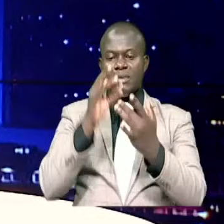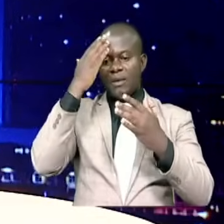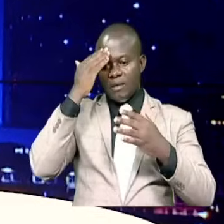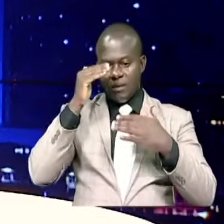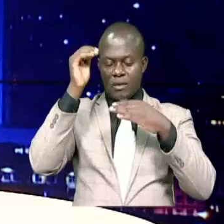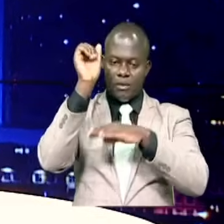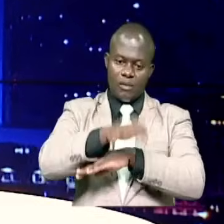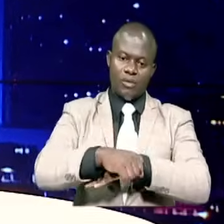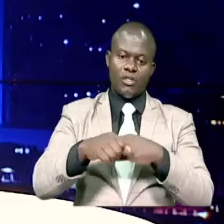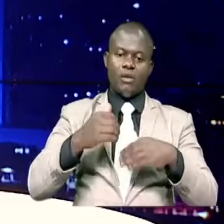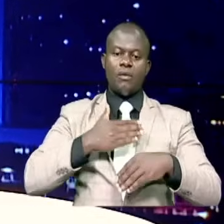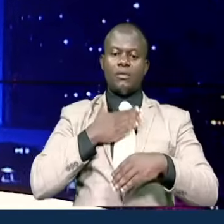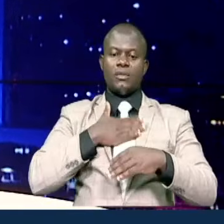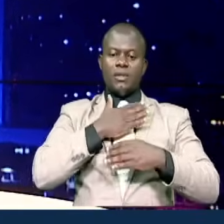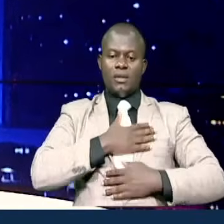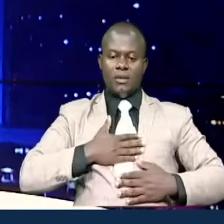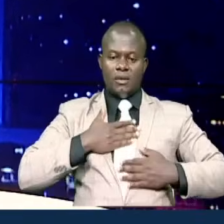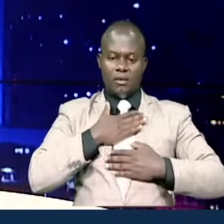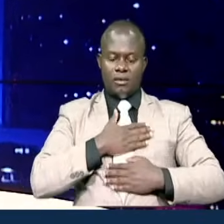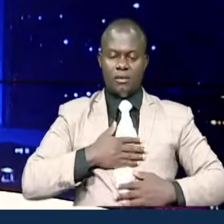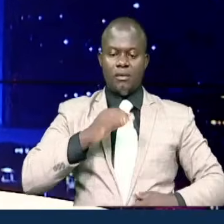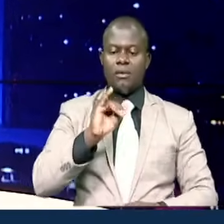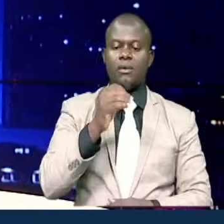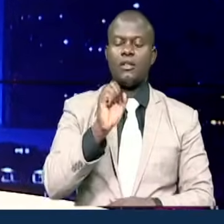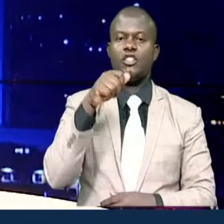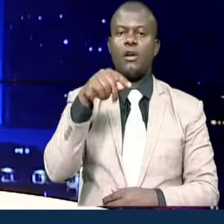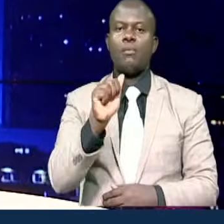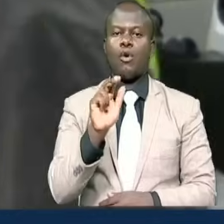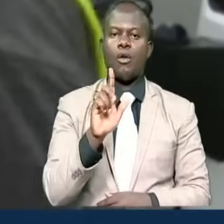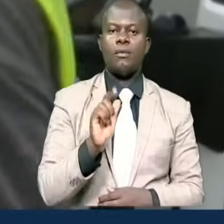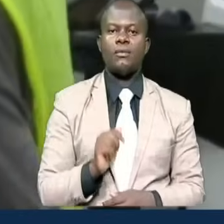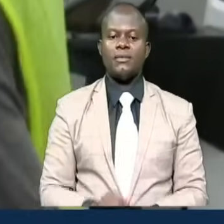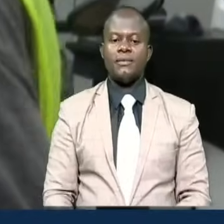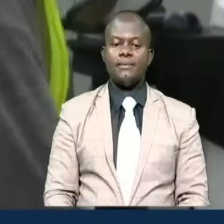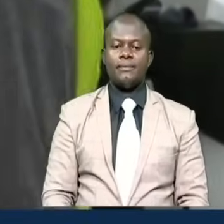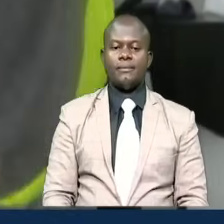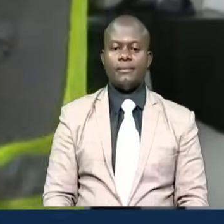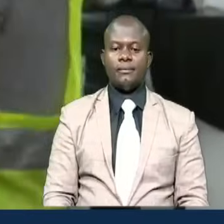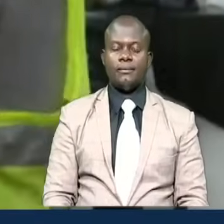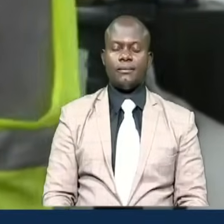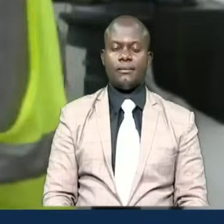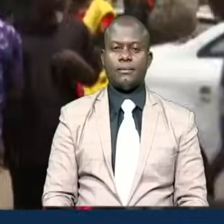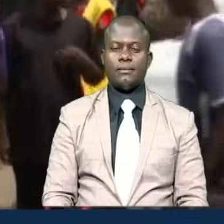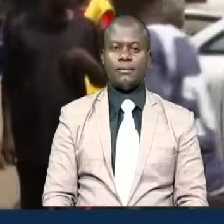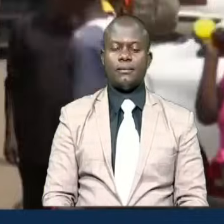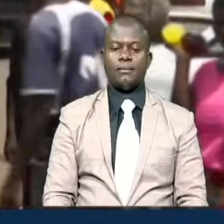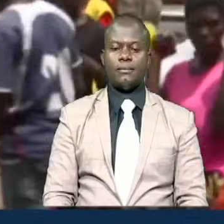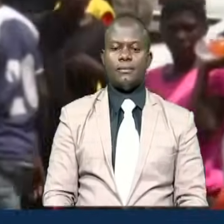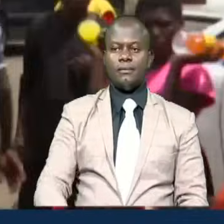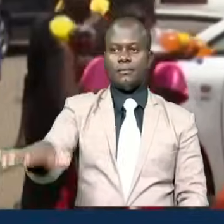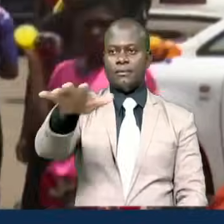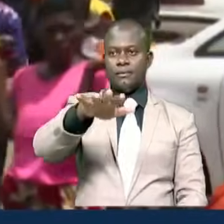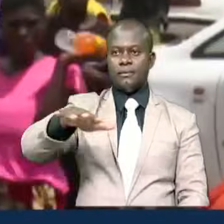barusheho kunezeranwa reka tubibaze Jean Paul Turatsinze muri gare